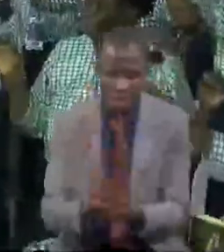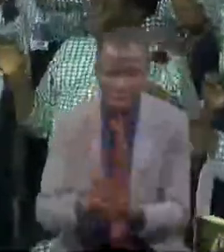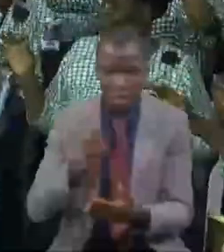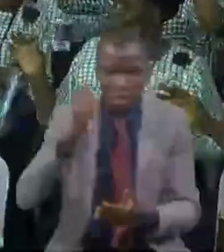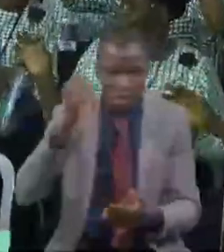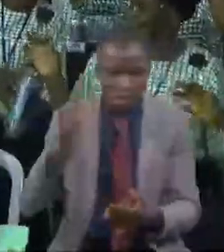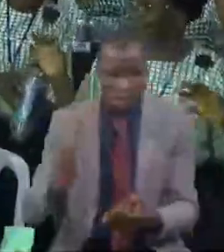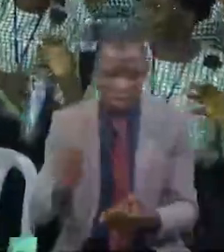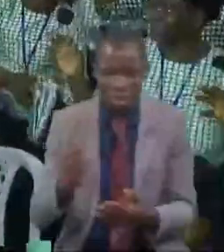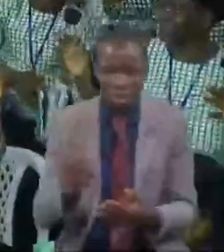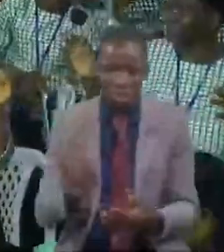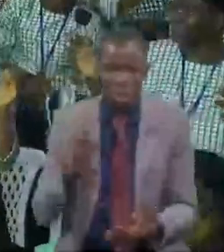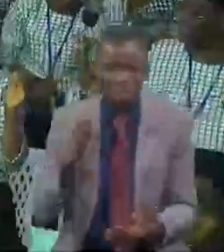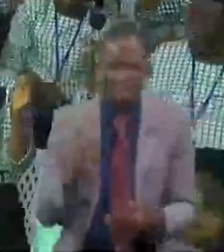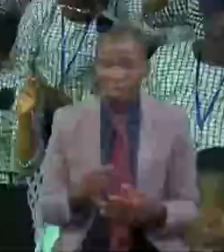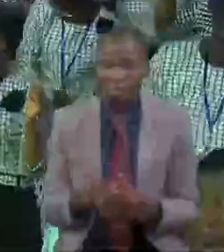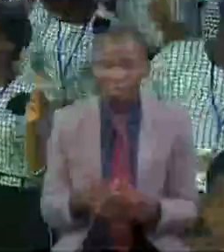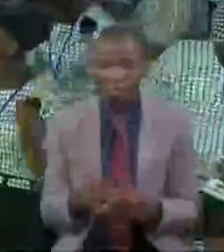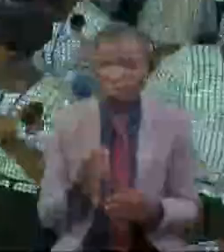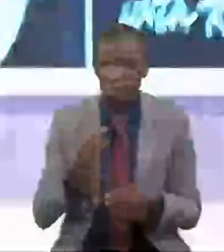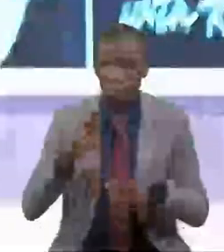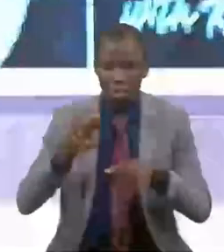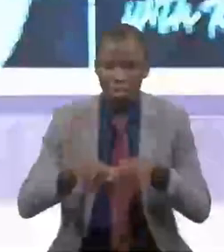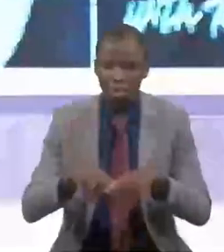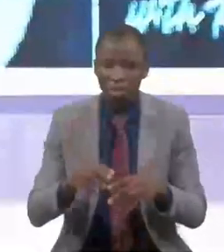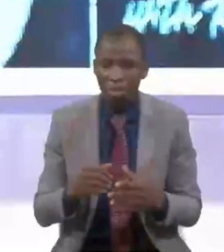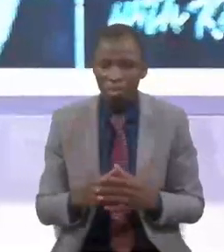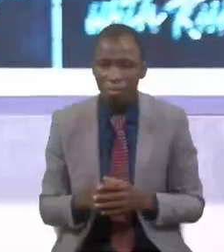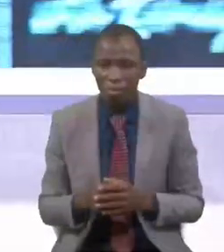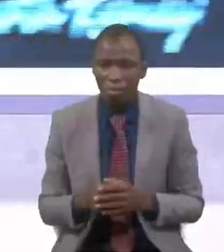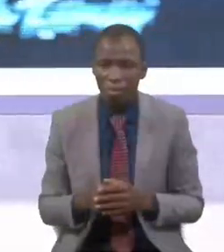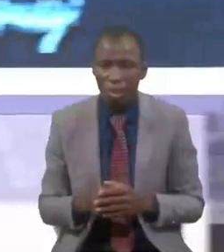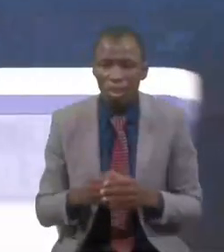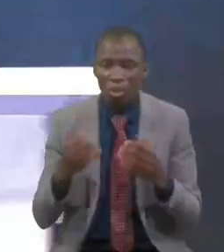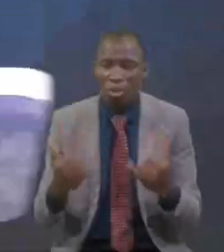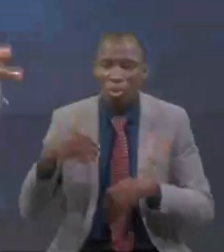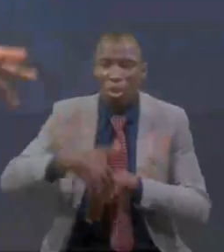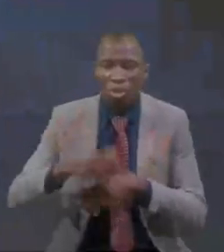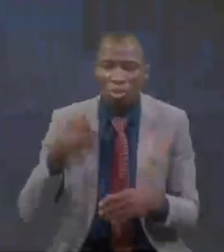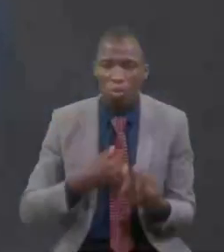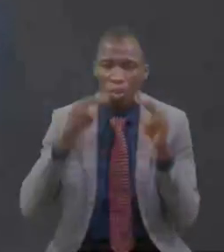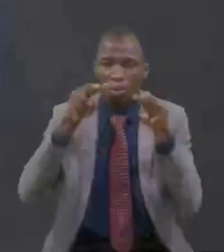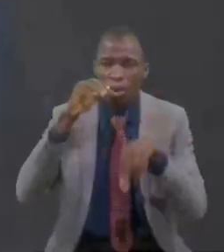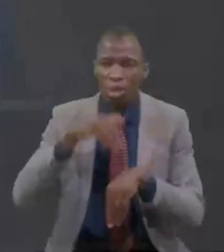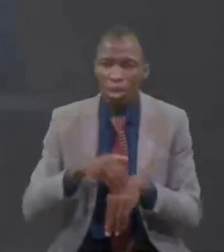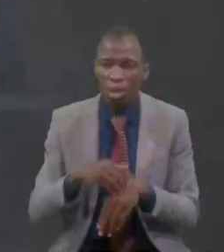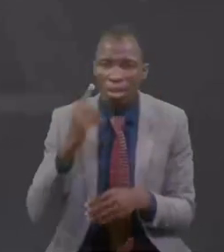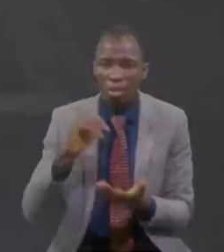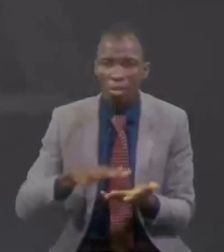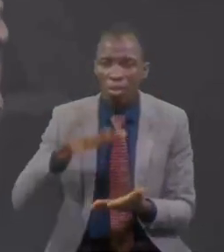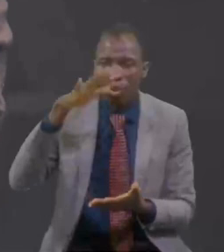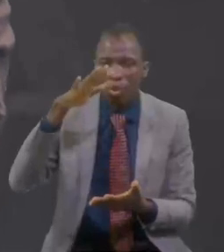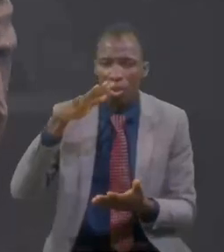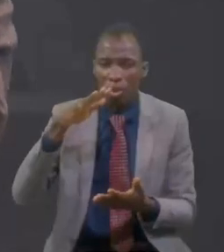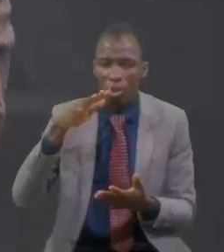prions amen amen assoyez-vous ce soir nous allons voir